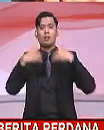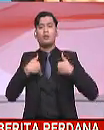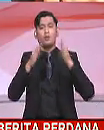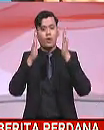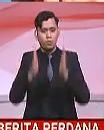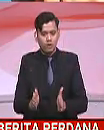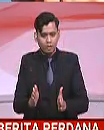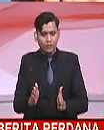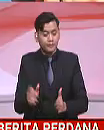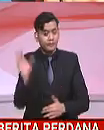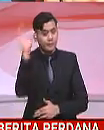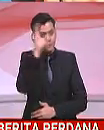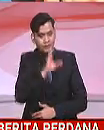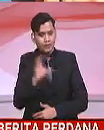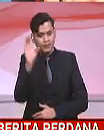yang mencari